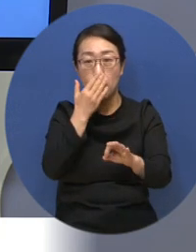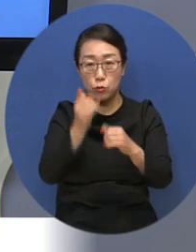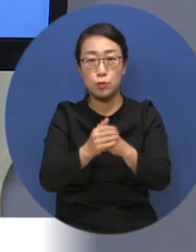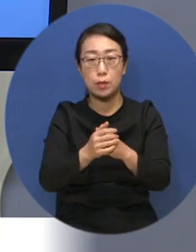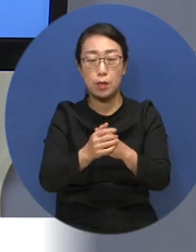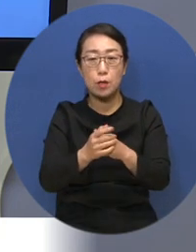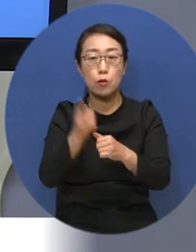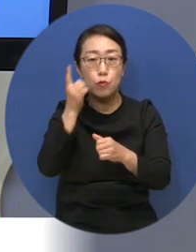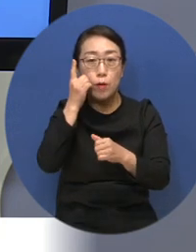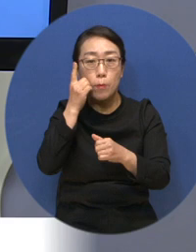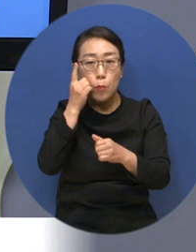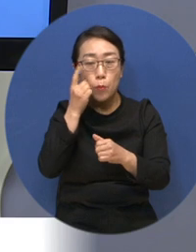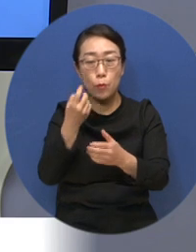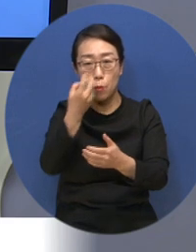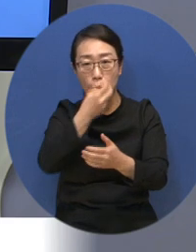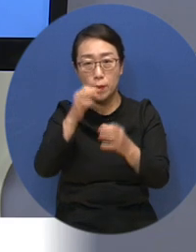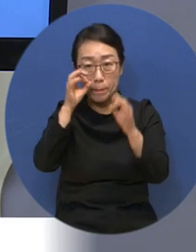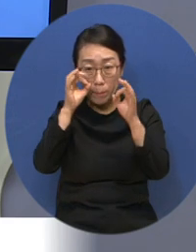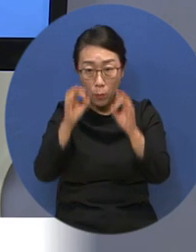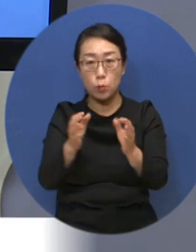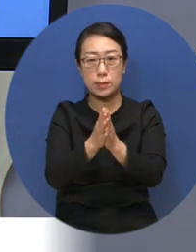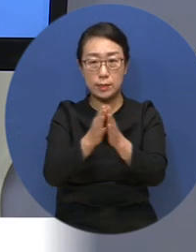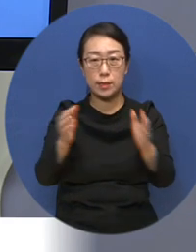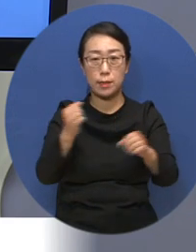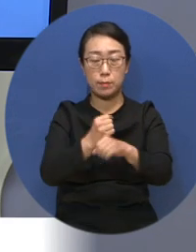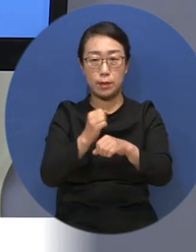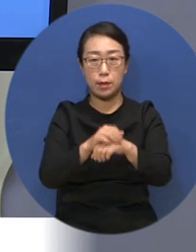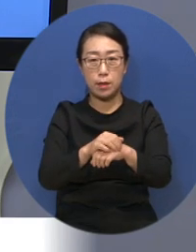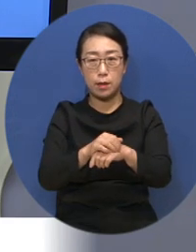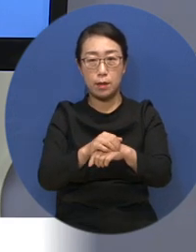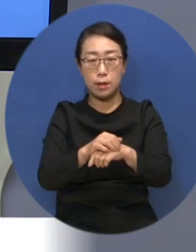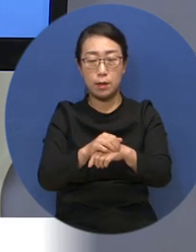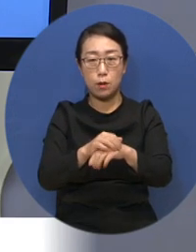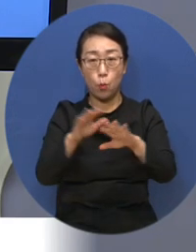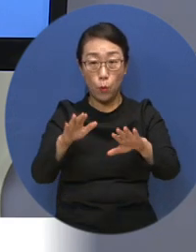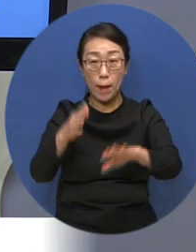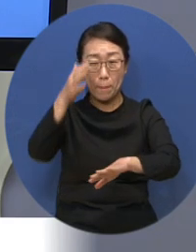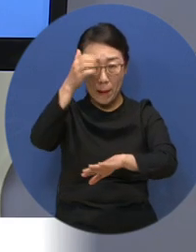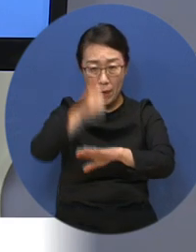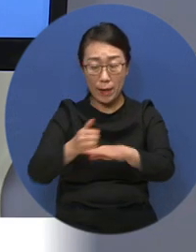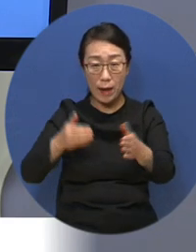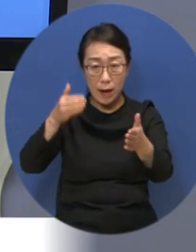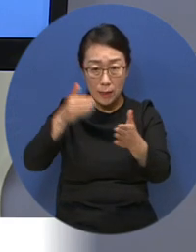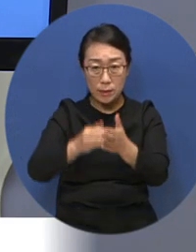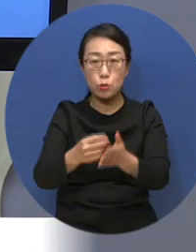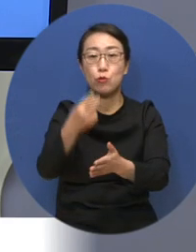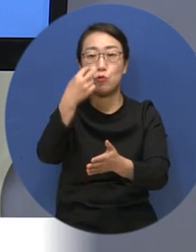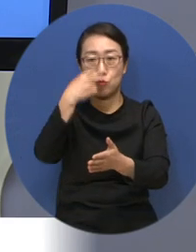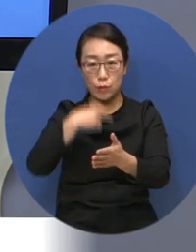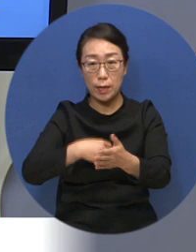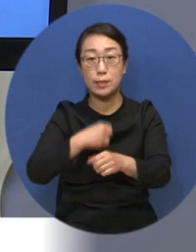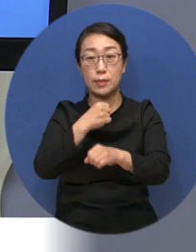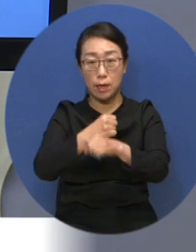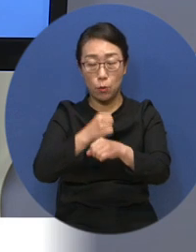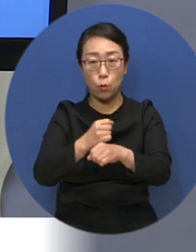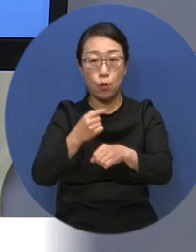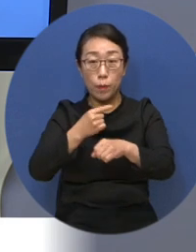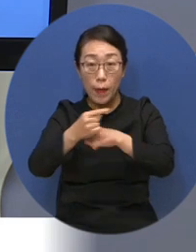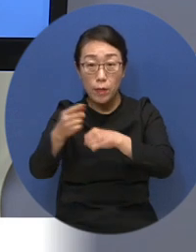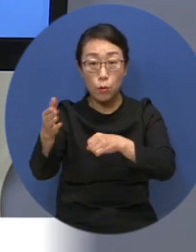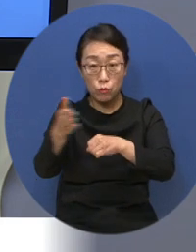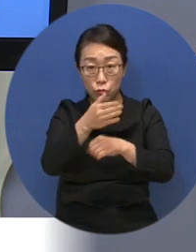제도를 도입했는데 요 우선 올해 말까지는 우편 고지 와 모바일 고지를 병행이 실시하고 내년부터는